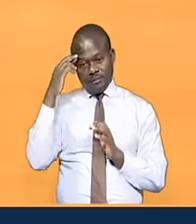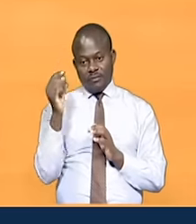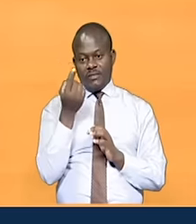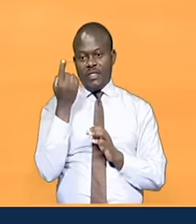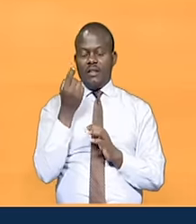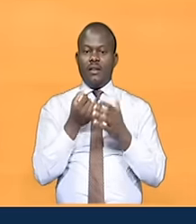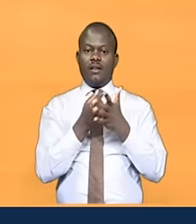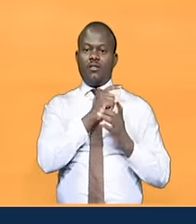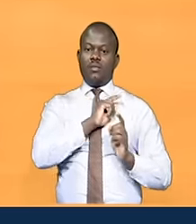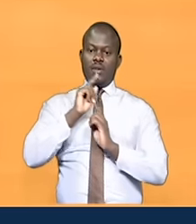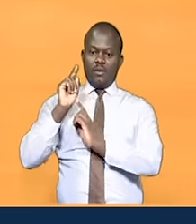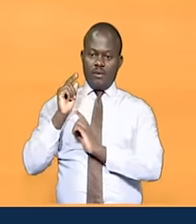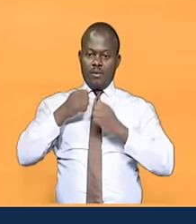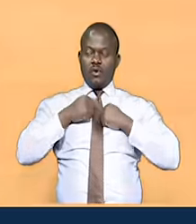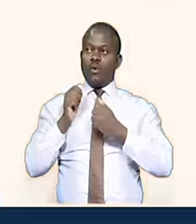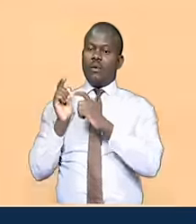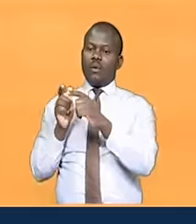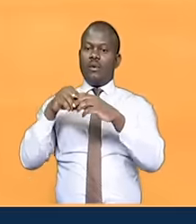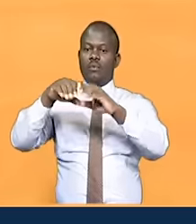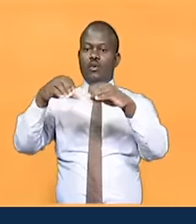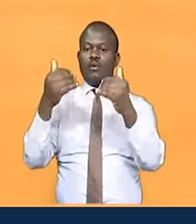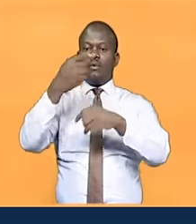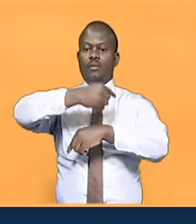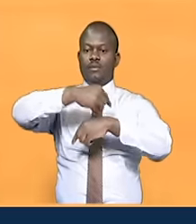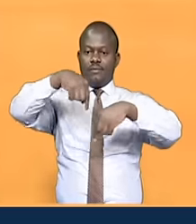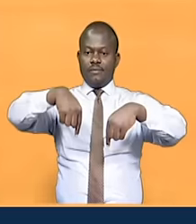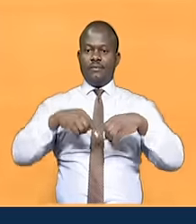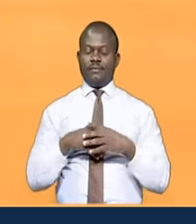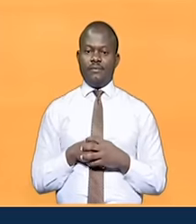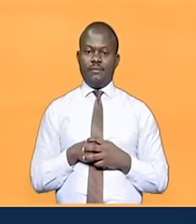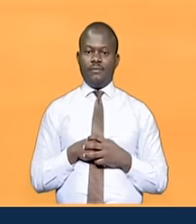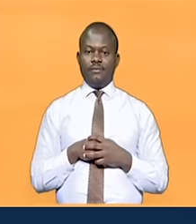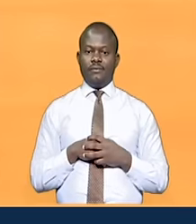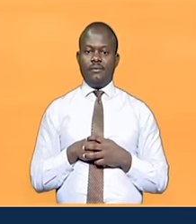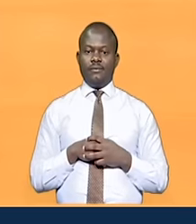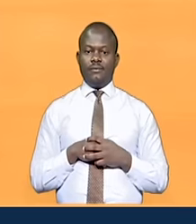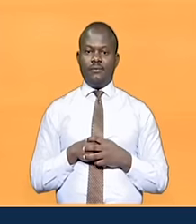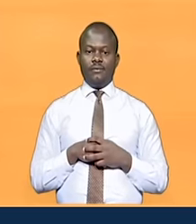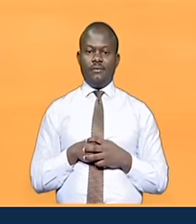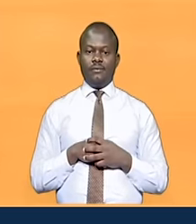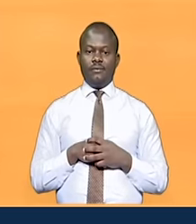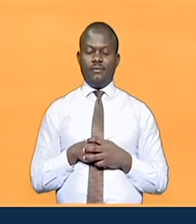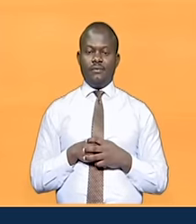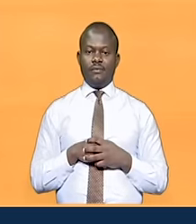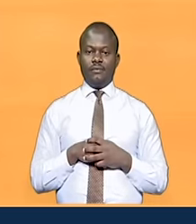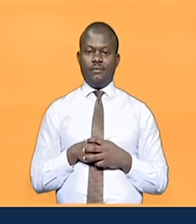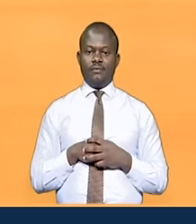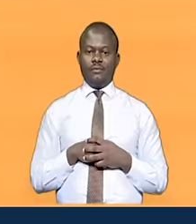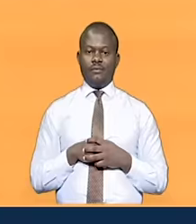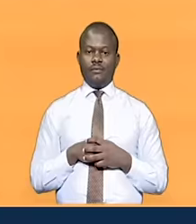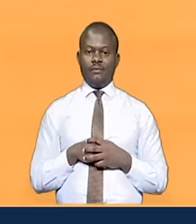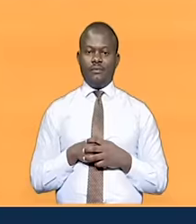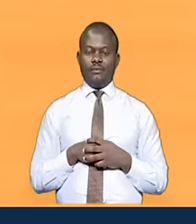z'u Rwanda zirwanira ku butaka bwa Congo uyu munsi Why in any case would Rwanda be involved if it